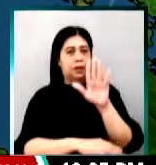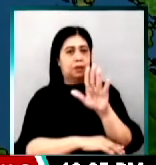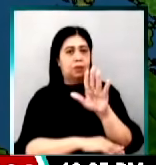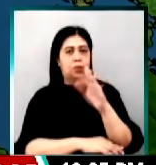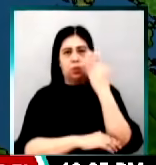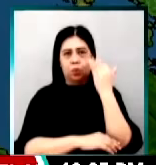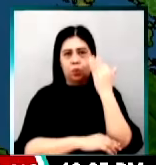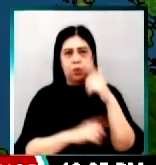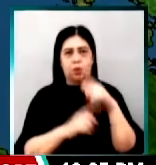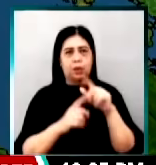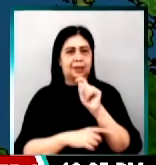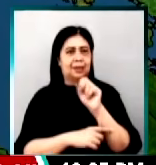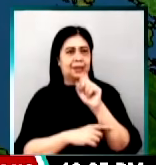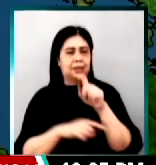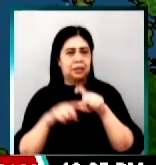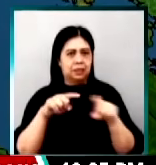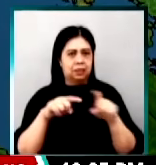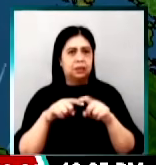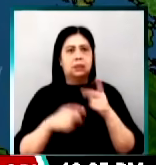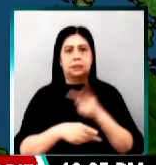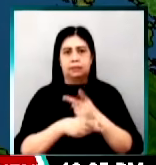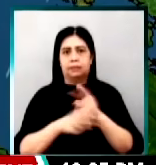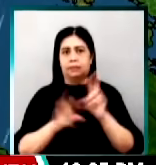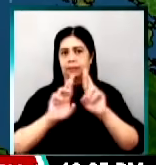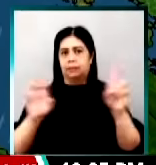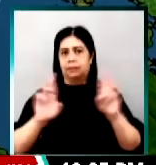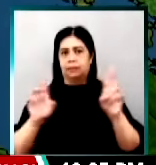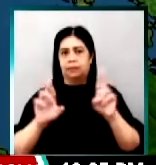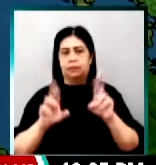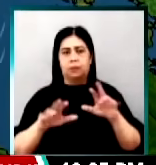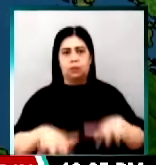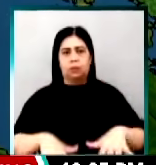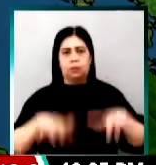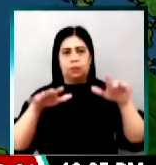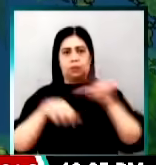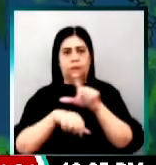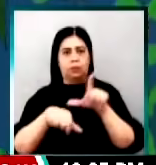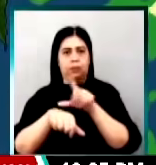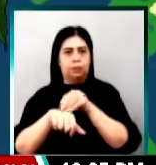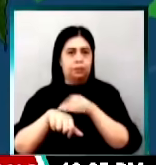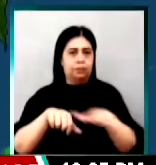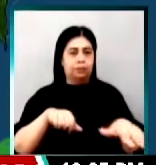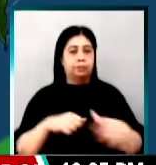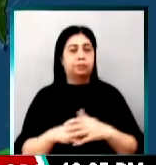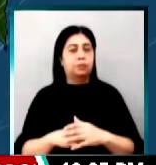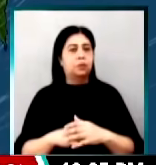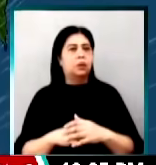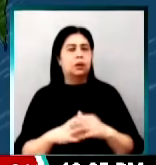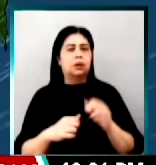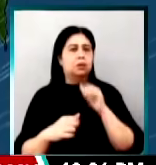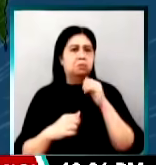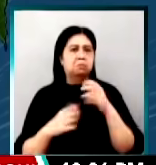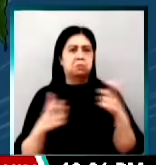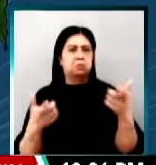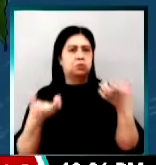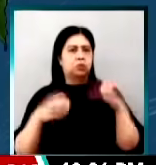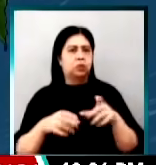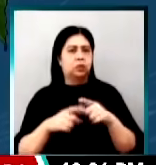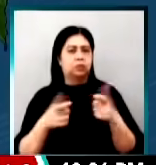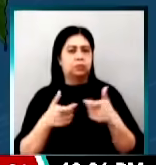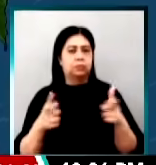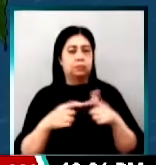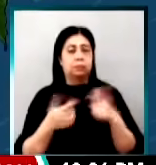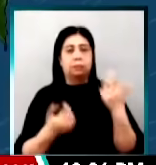thunderstorm. Kaya maging I am ready sa banta ng baha at landslide. Mababa naman ang tsansa ng pag-ulan sa malaking bahagi ng Mindanao sa